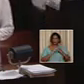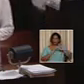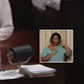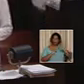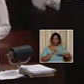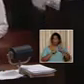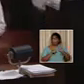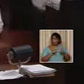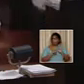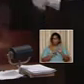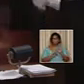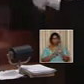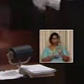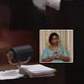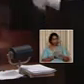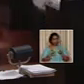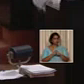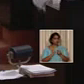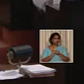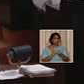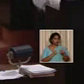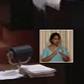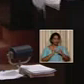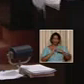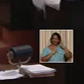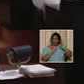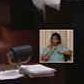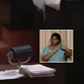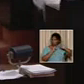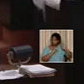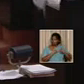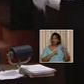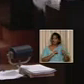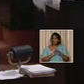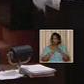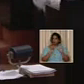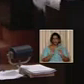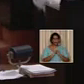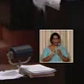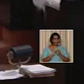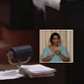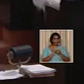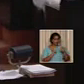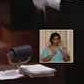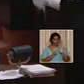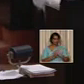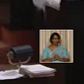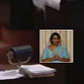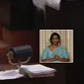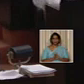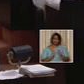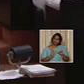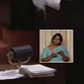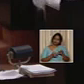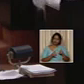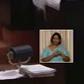විශ්වවිද්‍යාල පමණක් නොව පෞද්ගලික අංශය විසින් පවත්වාගෙන යනු ලබන විශ්වවිද්‍යාලද දැඩි අර්බුදයකට මුහුණ දෙමින් සිටිනවා කෙසේ